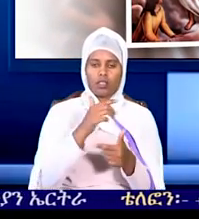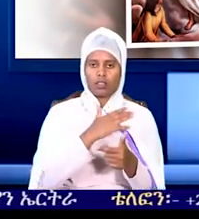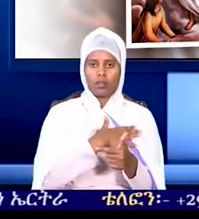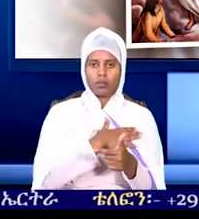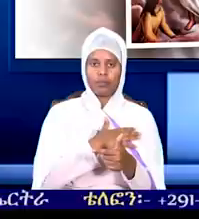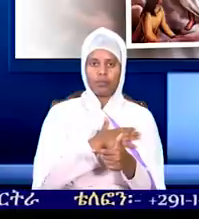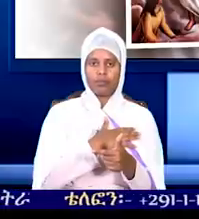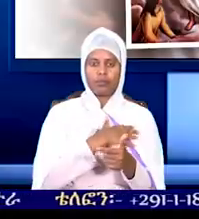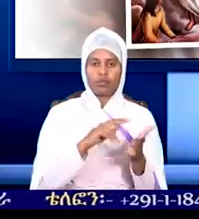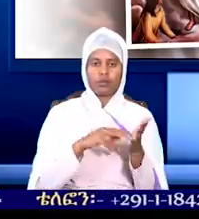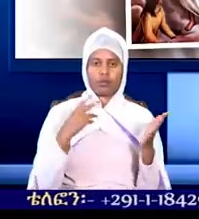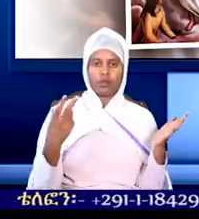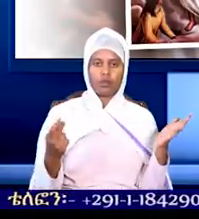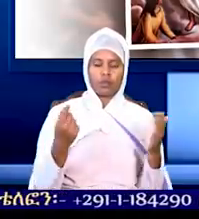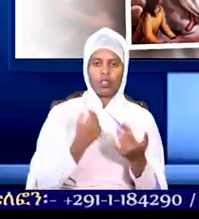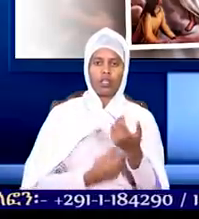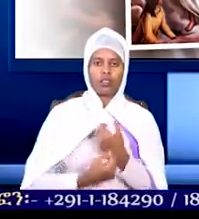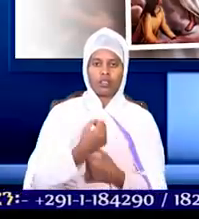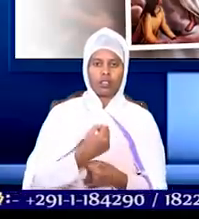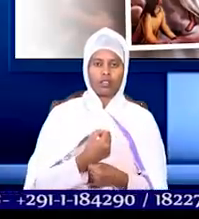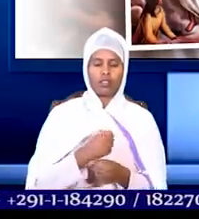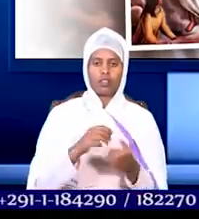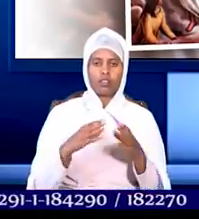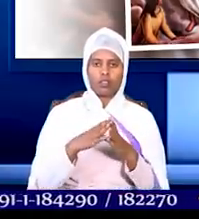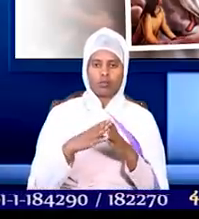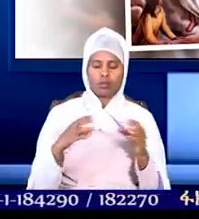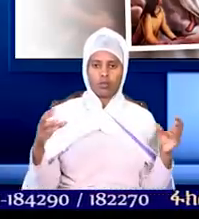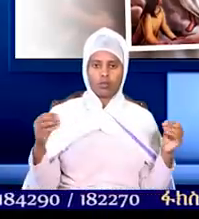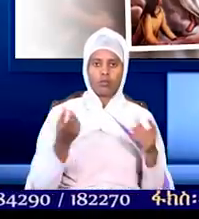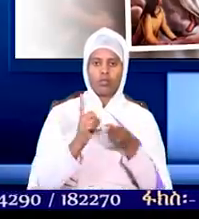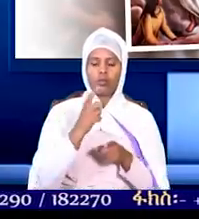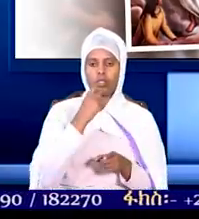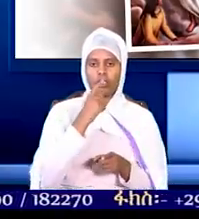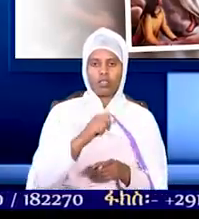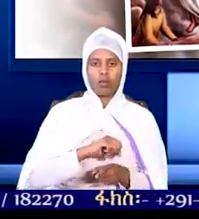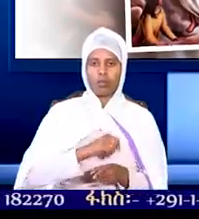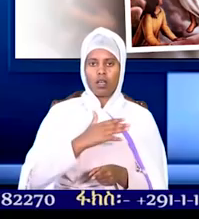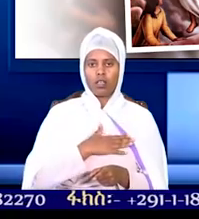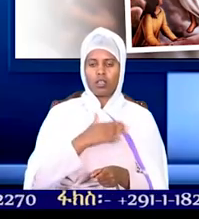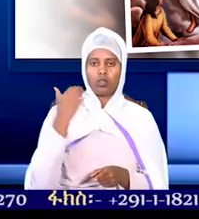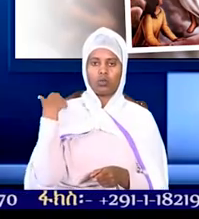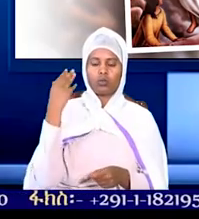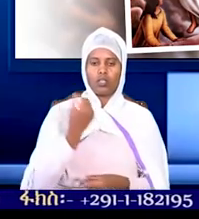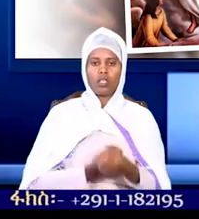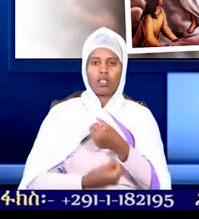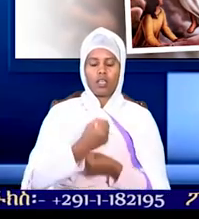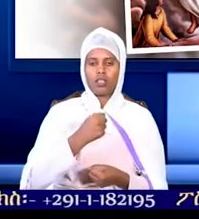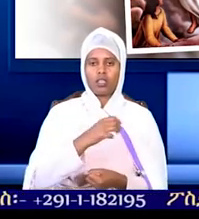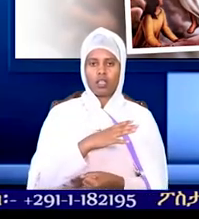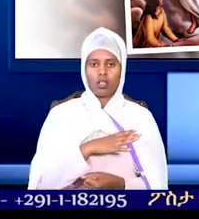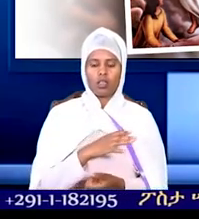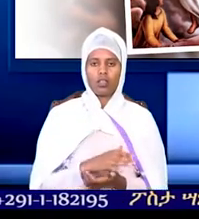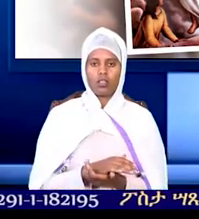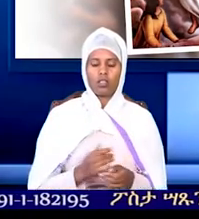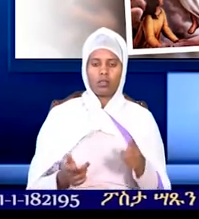እቲ ፀላእይና ተሳዒሩ ሓጢኣትና ተደምሲሱ እንተበልና በዓልና ነምፆ